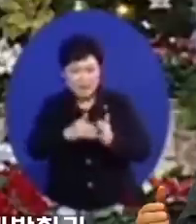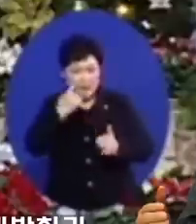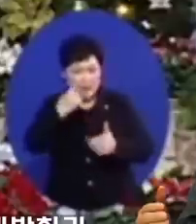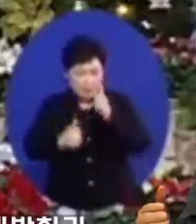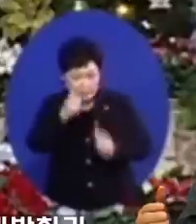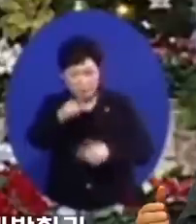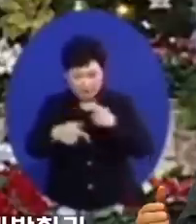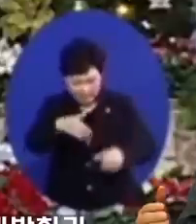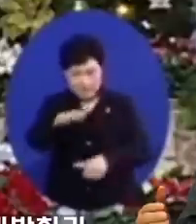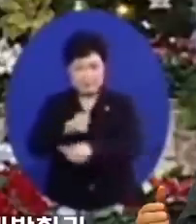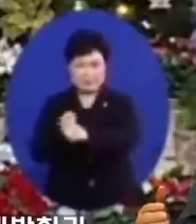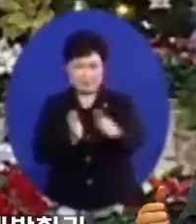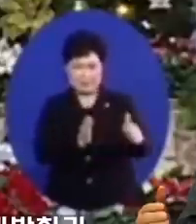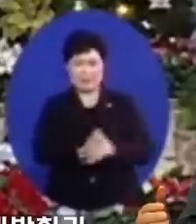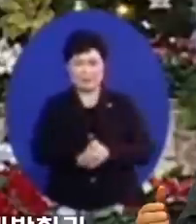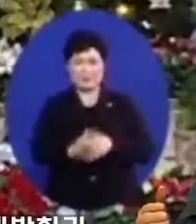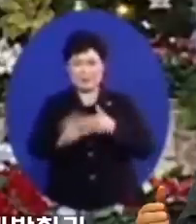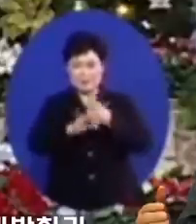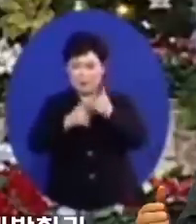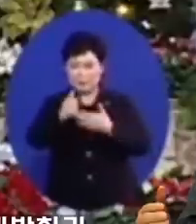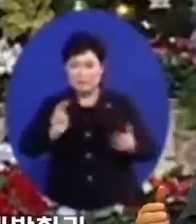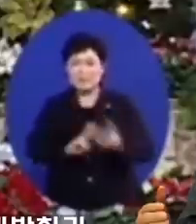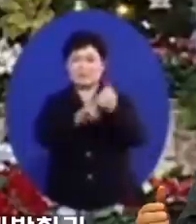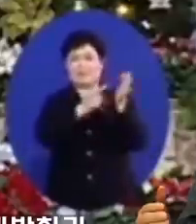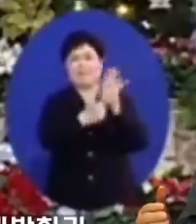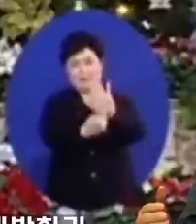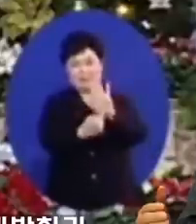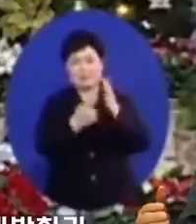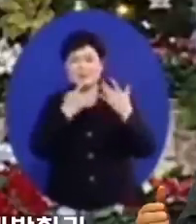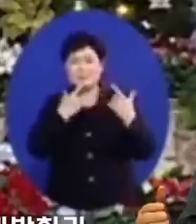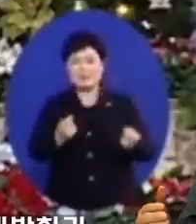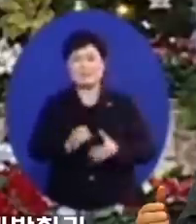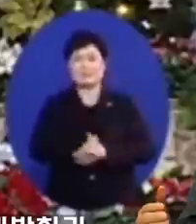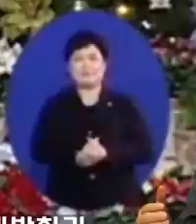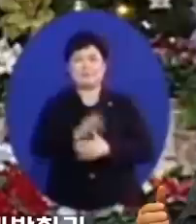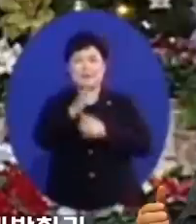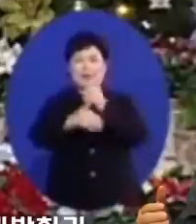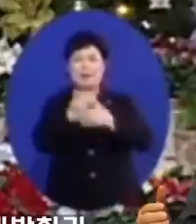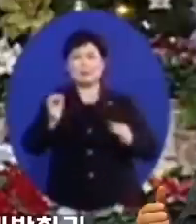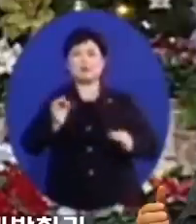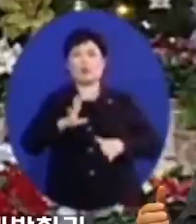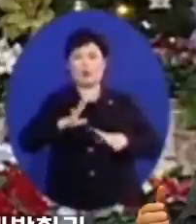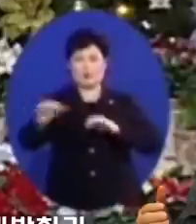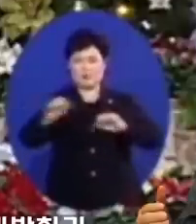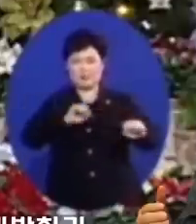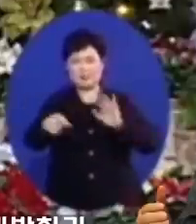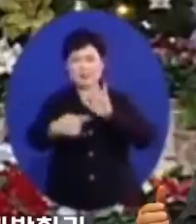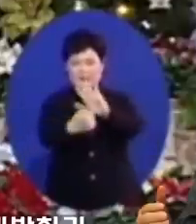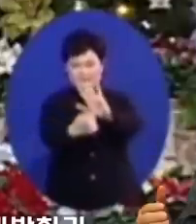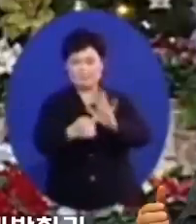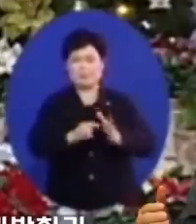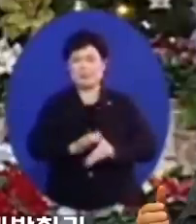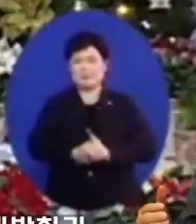나가십시오. 그러면 하나님이 기적이 일어나는 것입니다. 하나님이 놀라운 역사가 나타나는